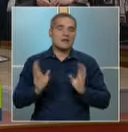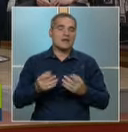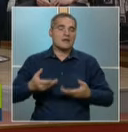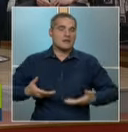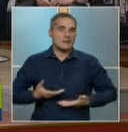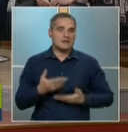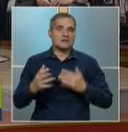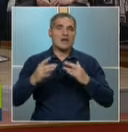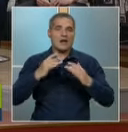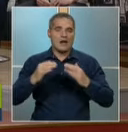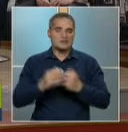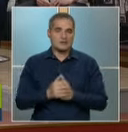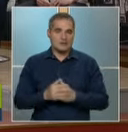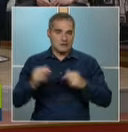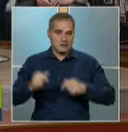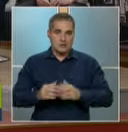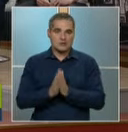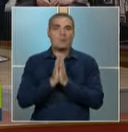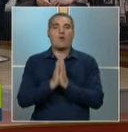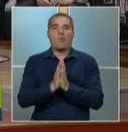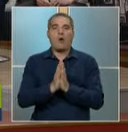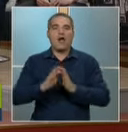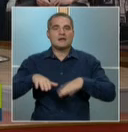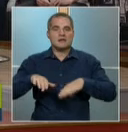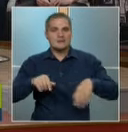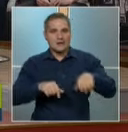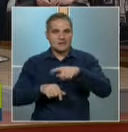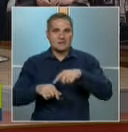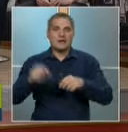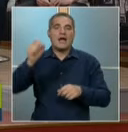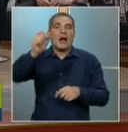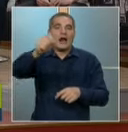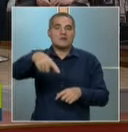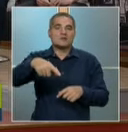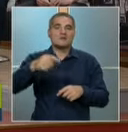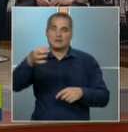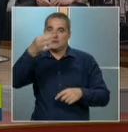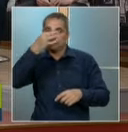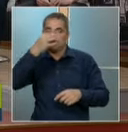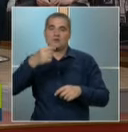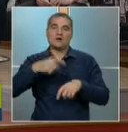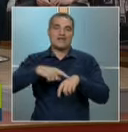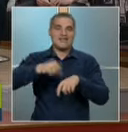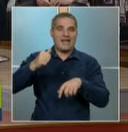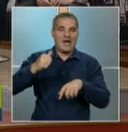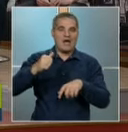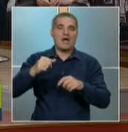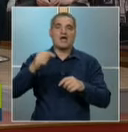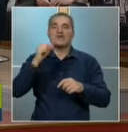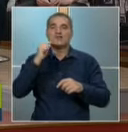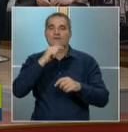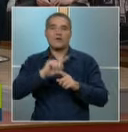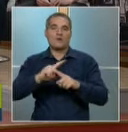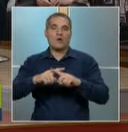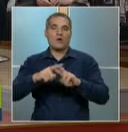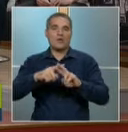стане интересен на разговора. А сега ще помоля децата да гласуват с синьо да, с червено